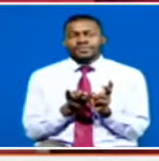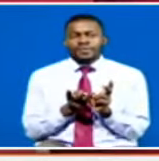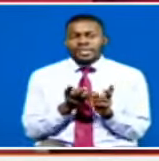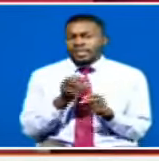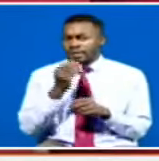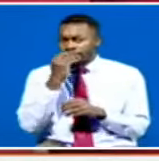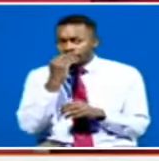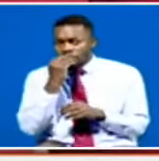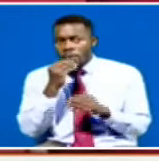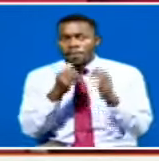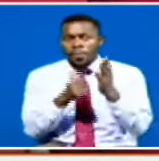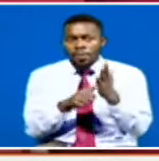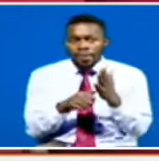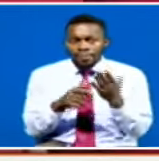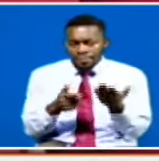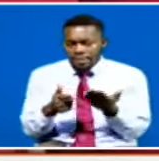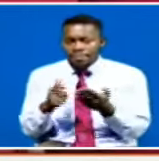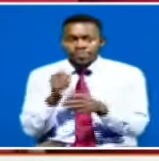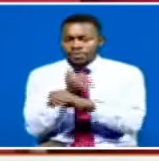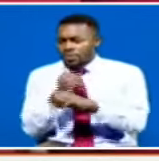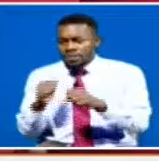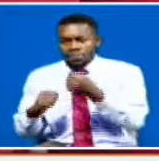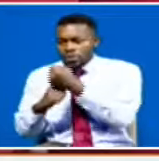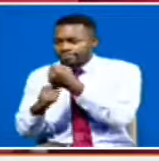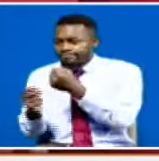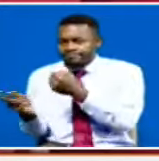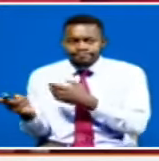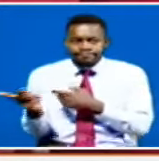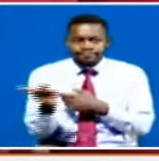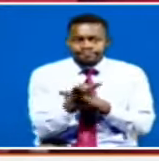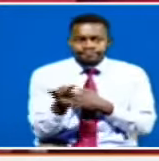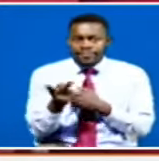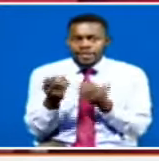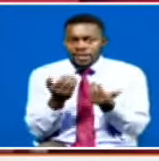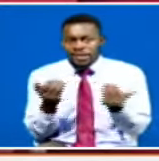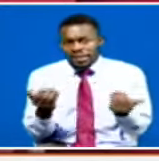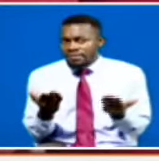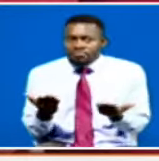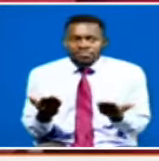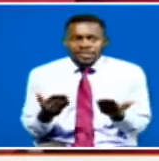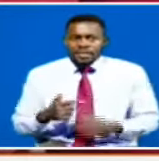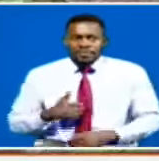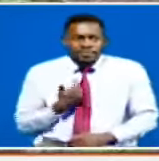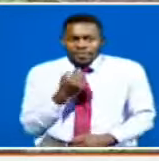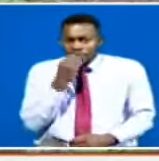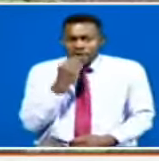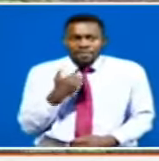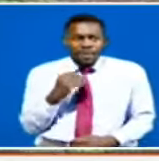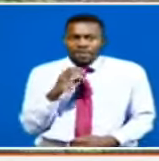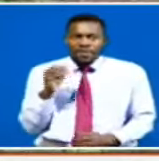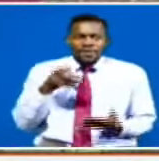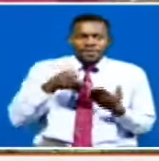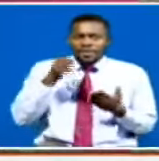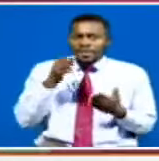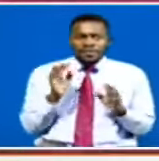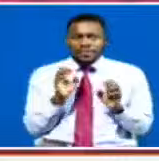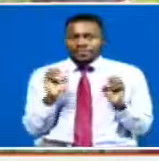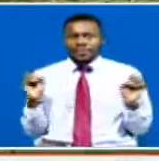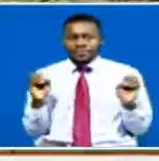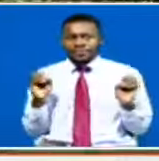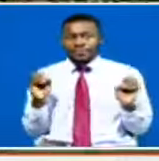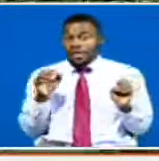hakuna chakula na niko na mtoto mdogo wa kulea. Sasa amefikia kwenda shule na sina ending ya kumpeleka shule. Licha familia hii kukabiliwa